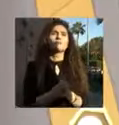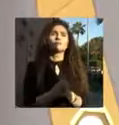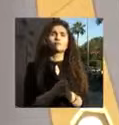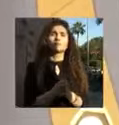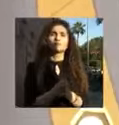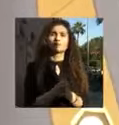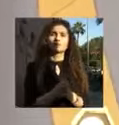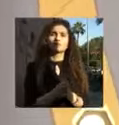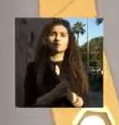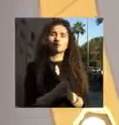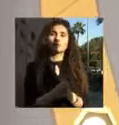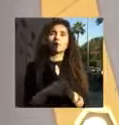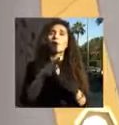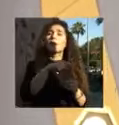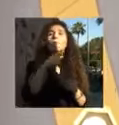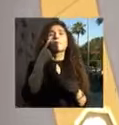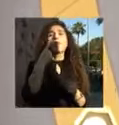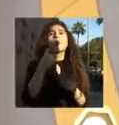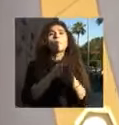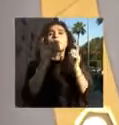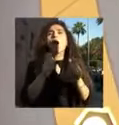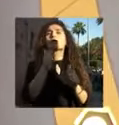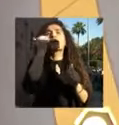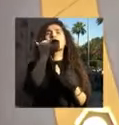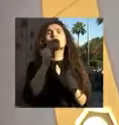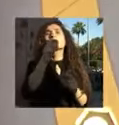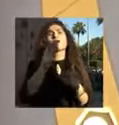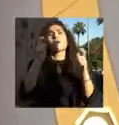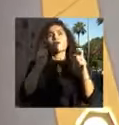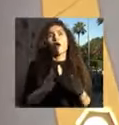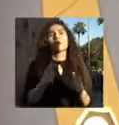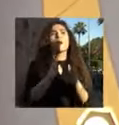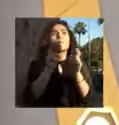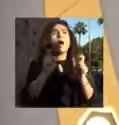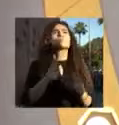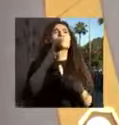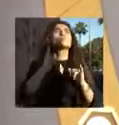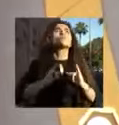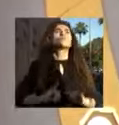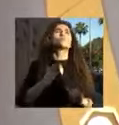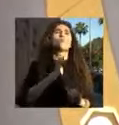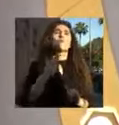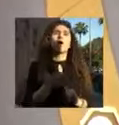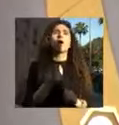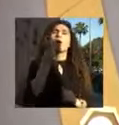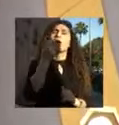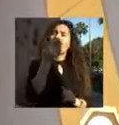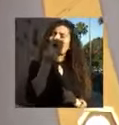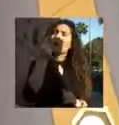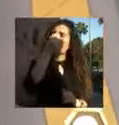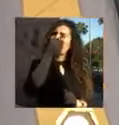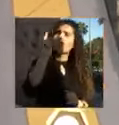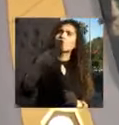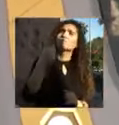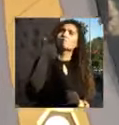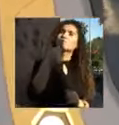Bakın, Mersin tertemiz bir kent. Mersin'de huzur var. Para bulunur,